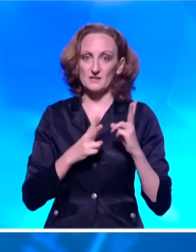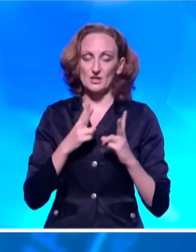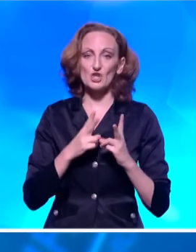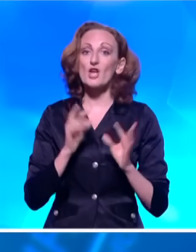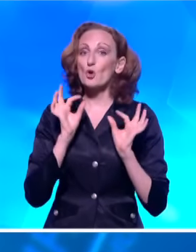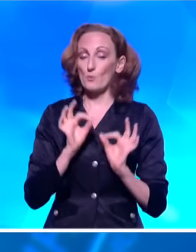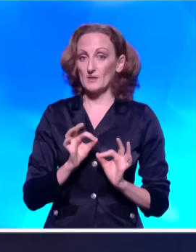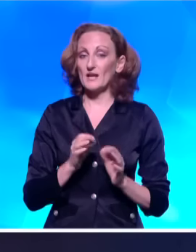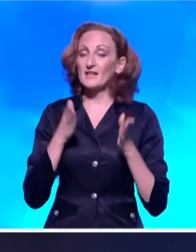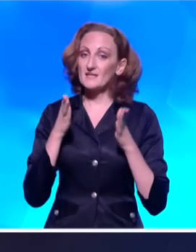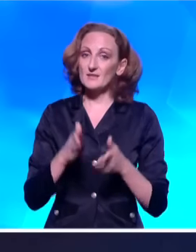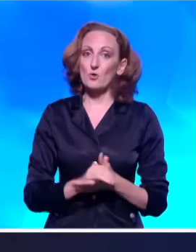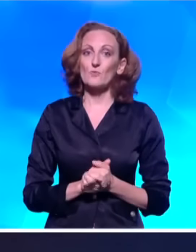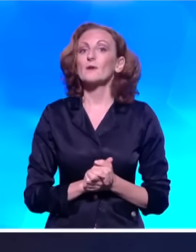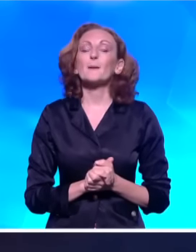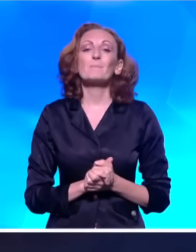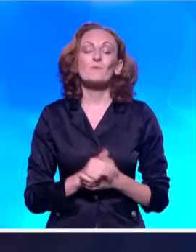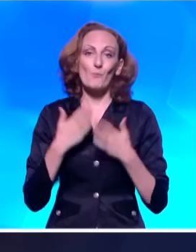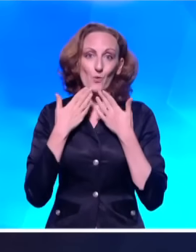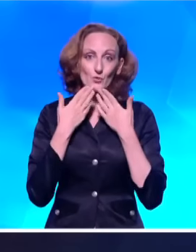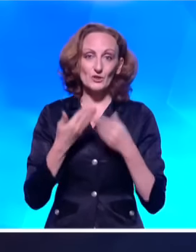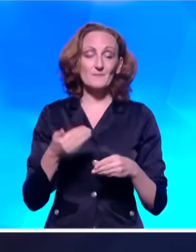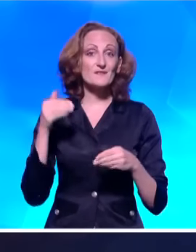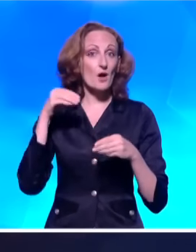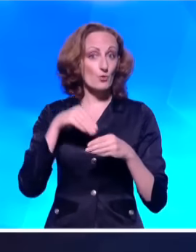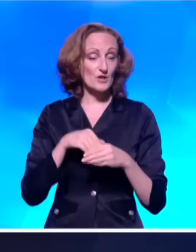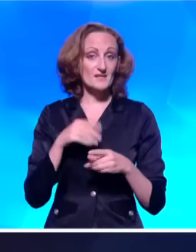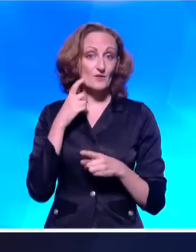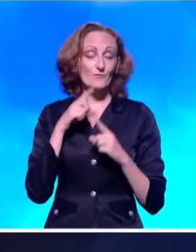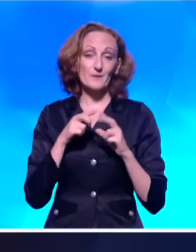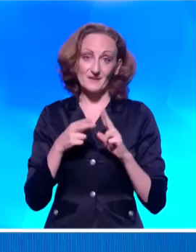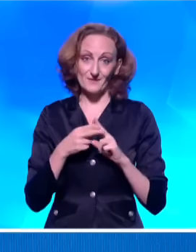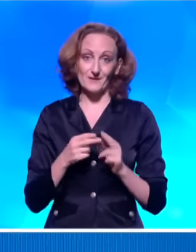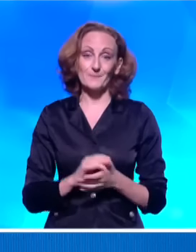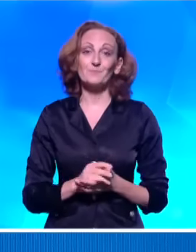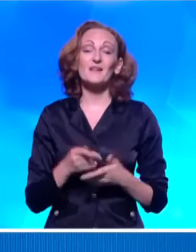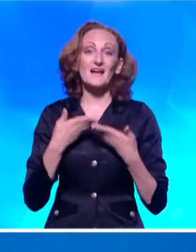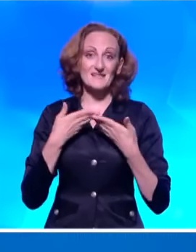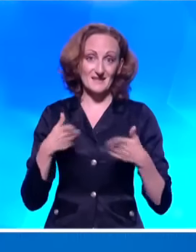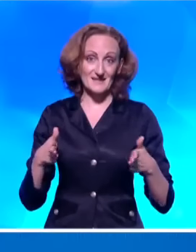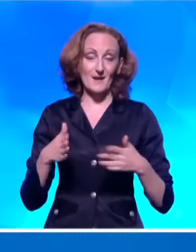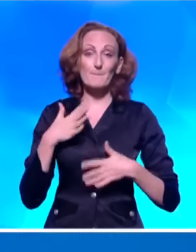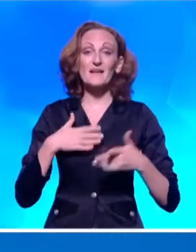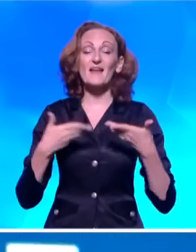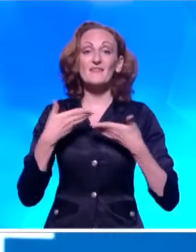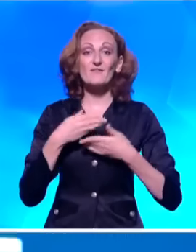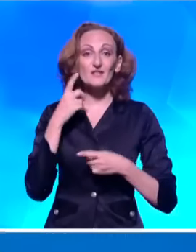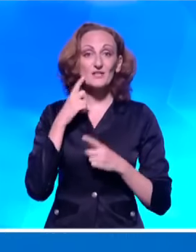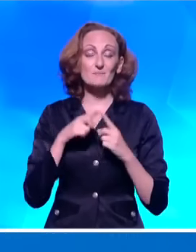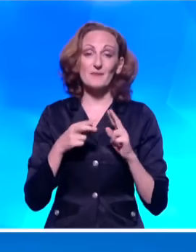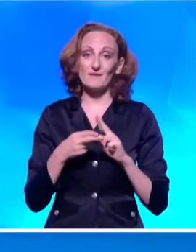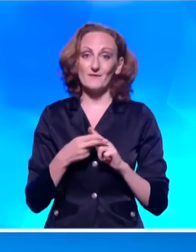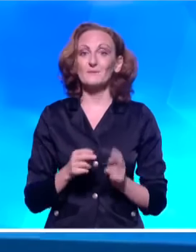определянето на съответните срокове. Добре, благодарим ви за това участие в BTV новините. Всичко добро. Така се разделяме. Приятна вечер с BTV.